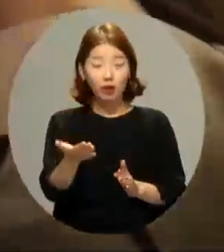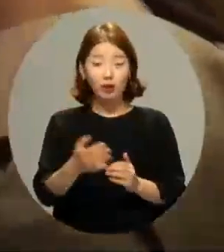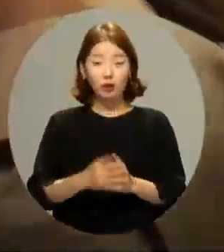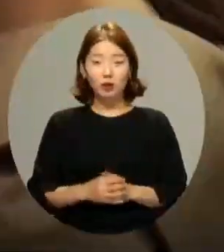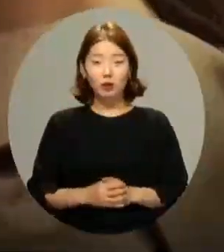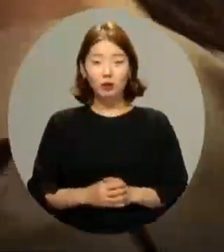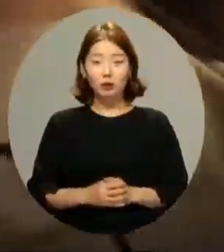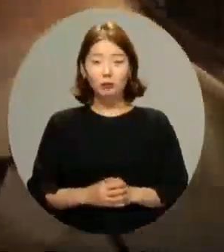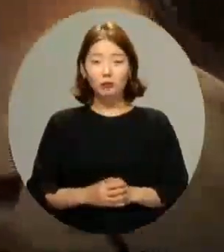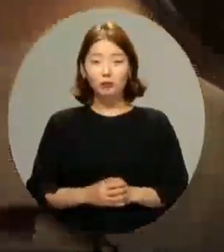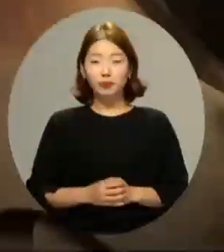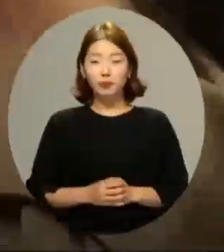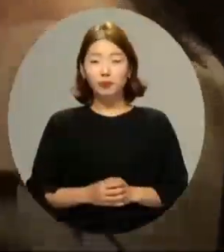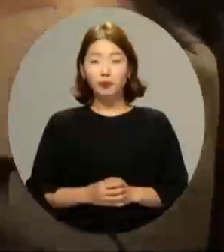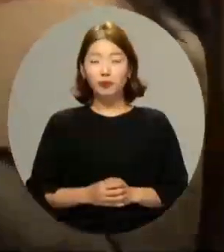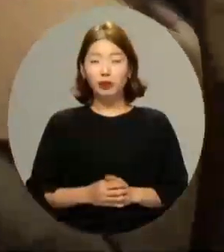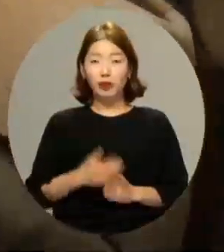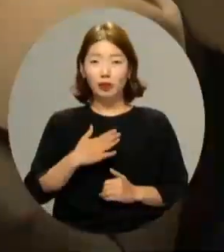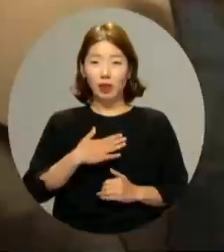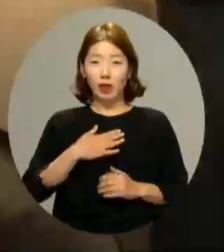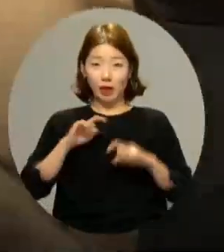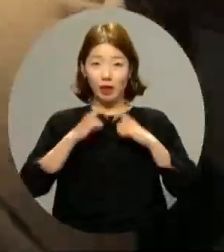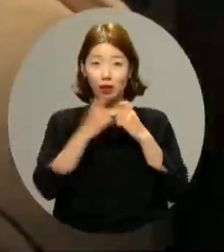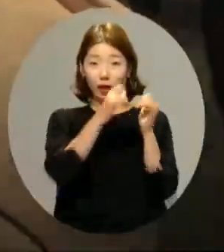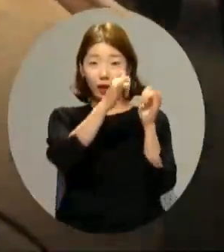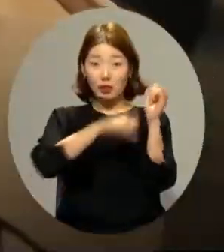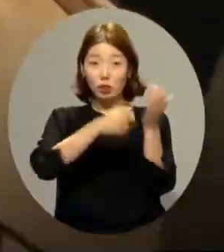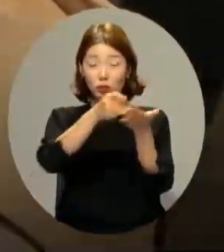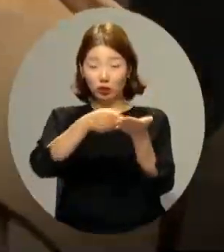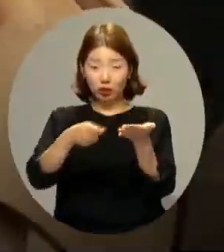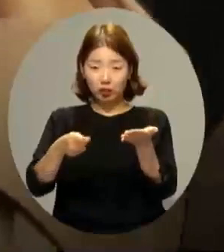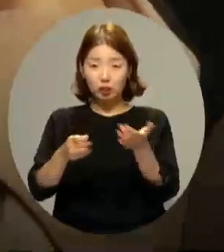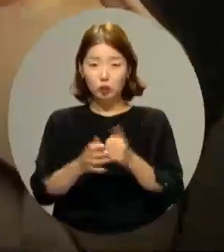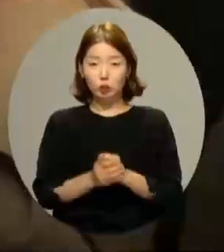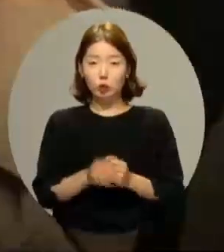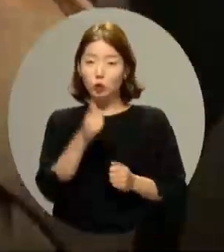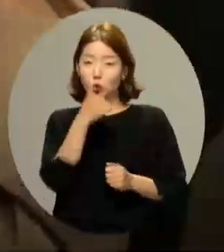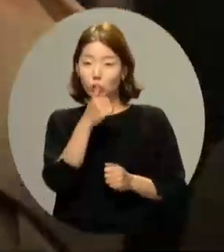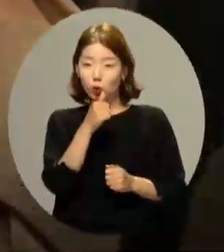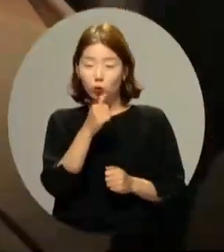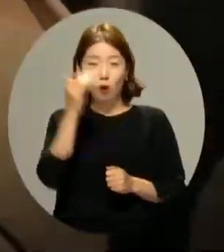위해서 저 그냥 이력서 하고 자기소개하고